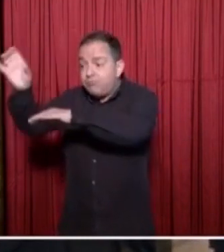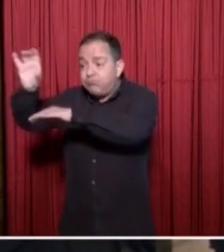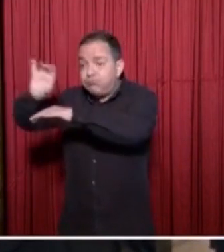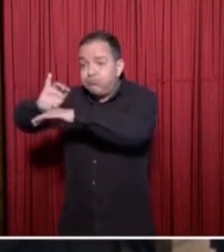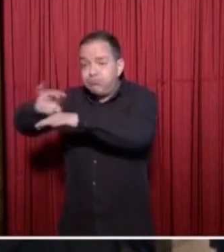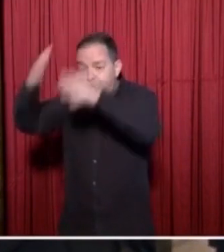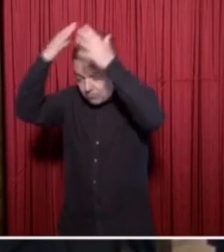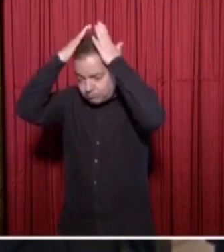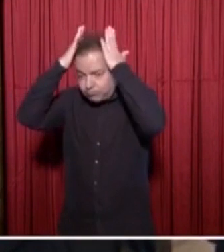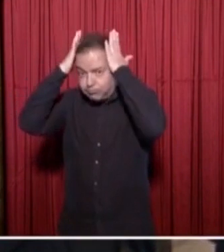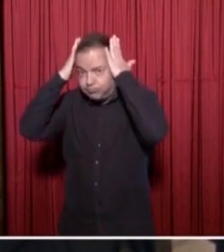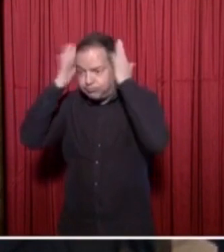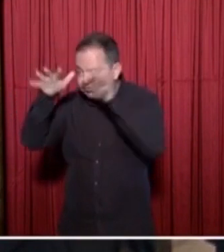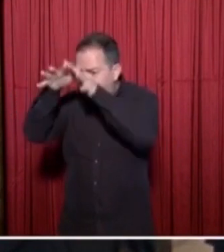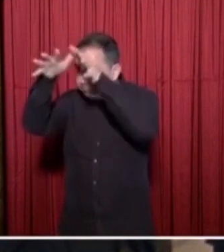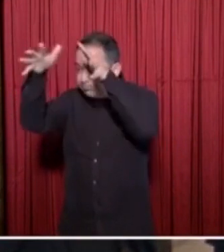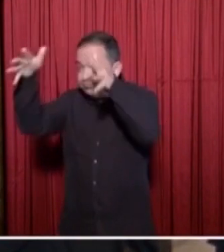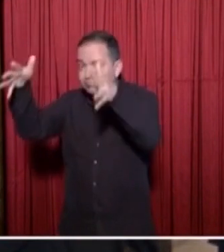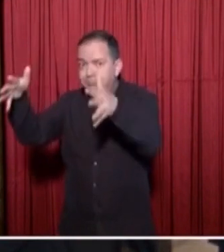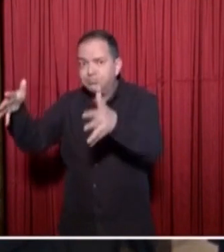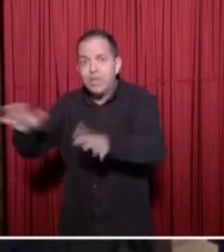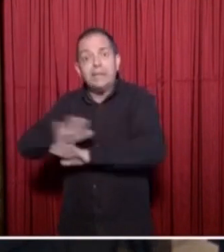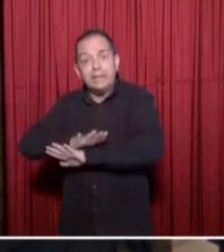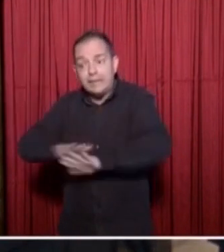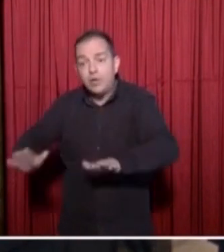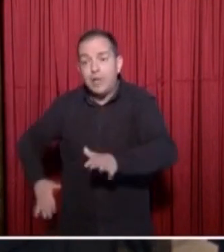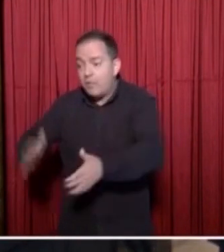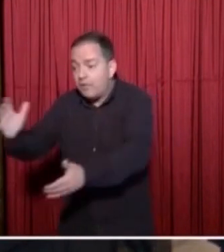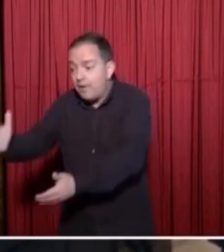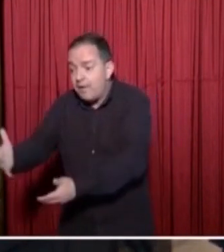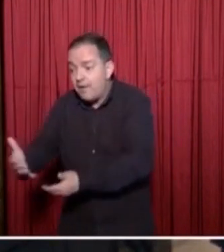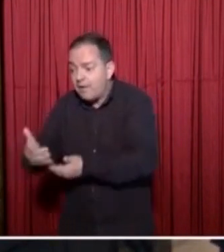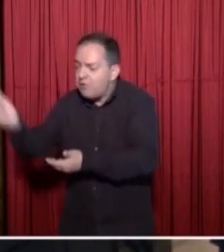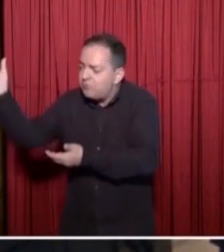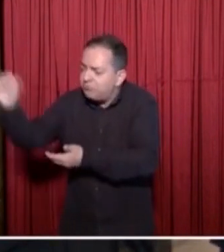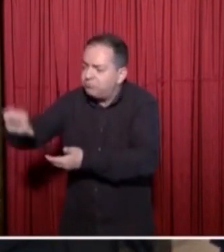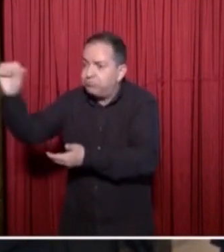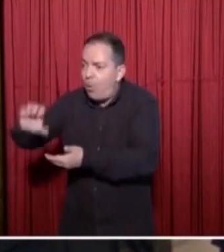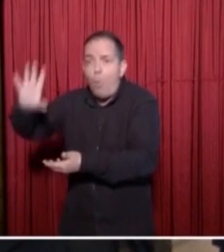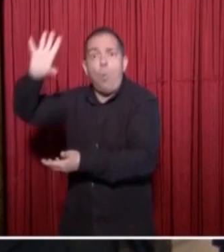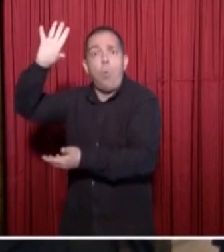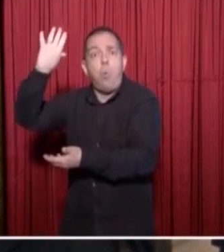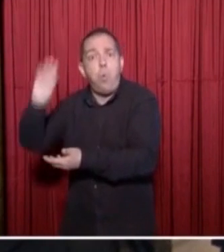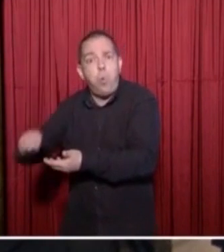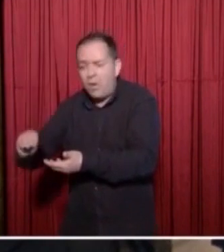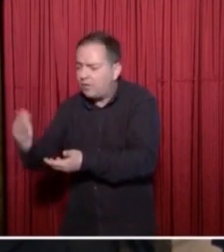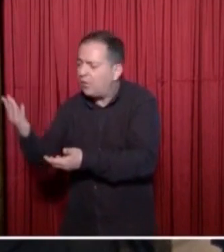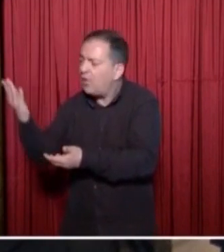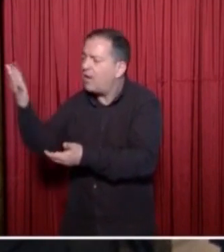Χριστέ τον ίχνον σου ευελάβετο, των ακράτων και